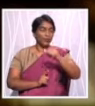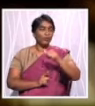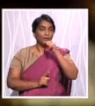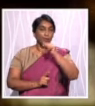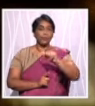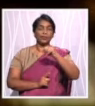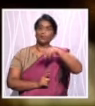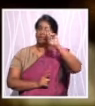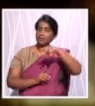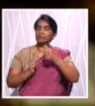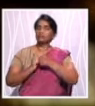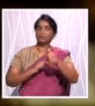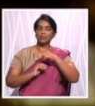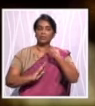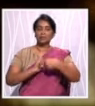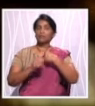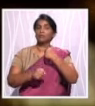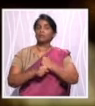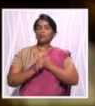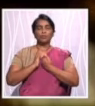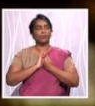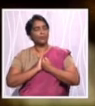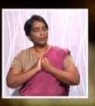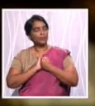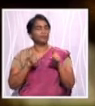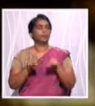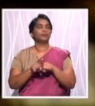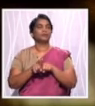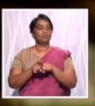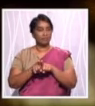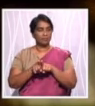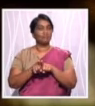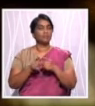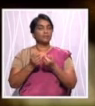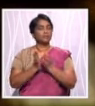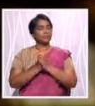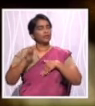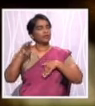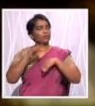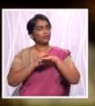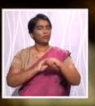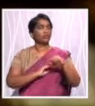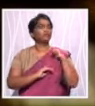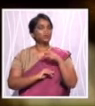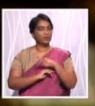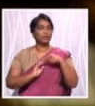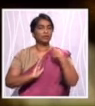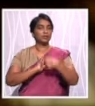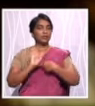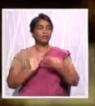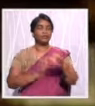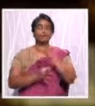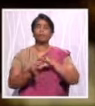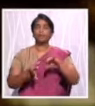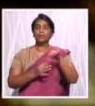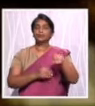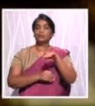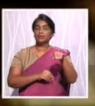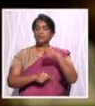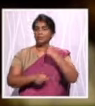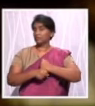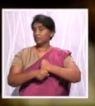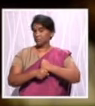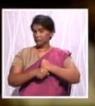බවටද ශ්‍රී ලංකා ජනරජයට පක්ෂපාතී වන බවටද මගේ උපරිම ශක්ති ප්‍රමාණයෙන් ශ්‍රී ලංකා ප්‍රජාතාන්ත්‍රික